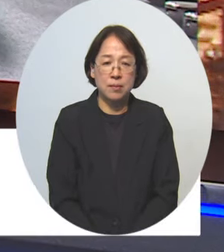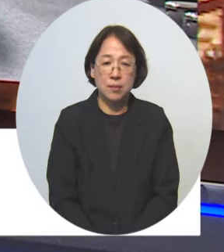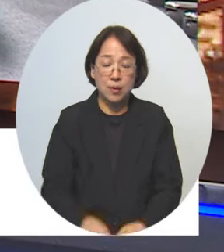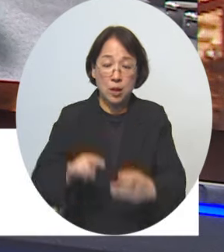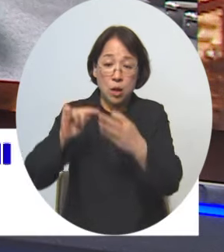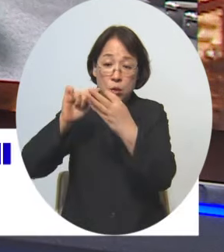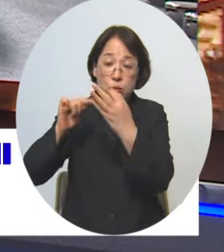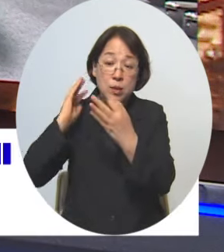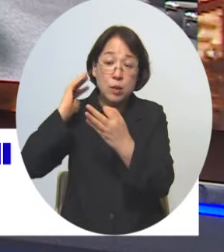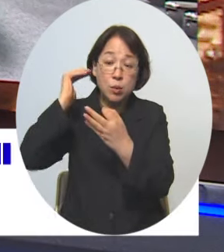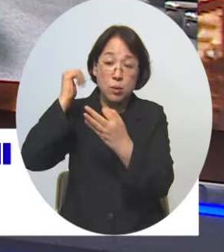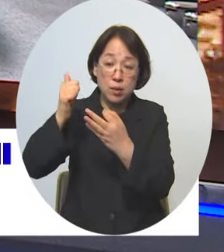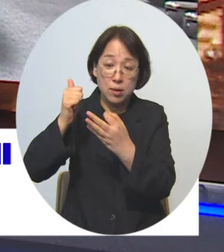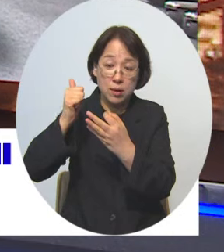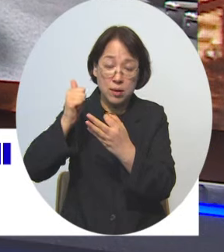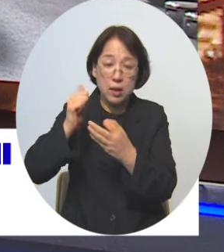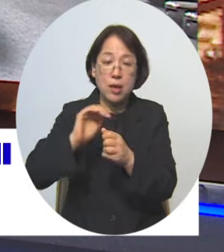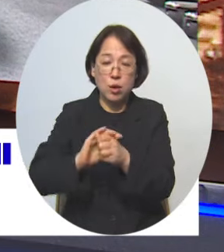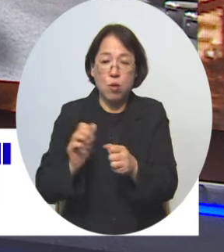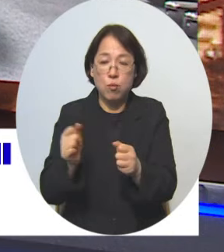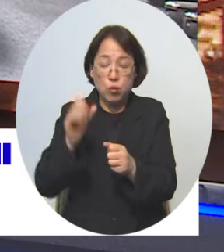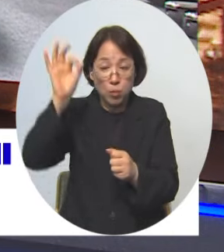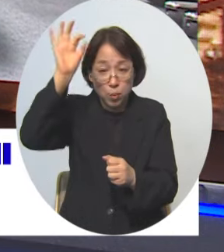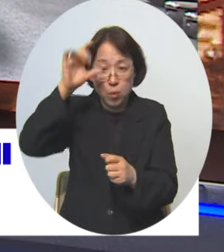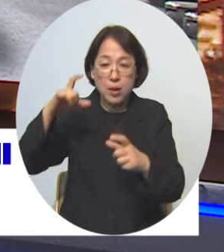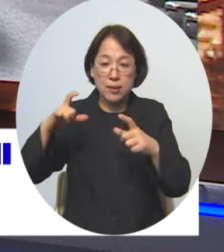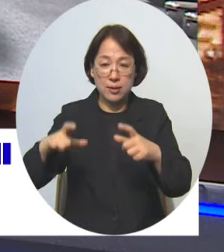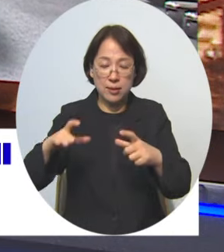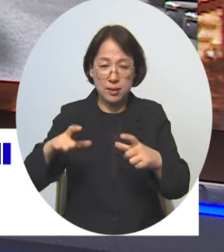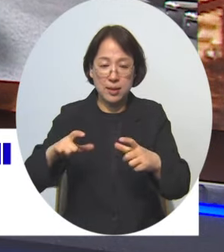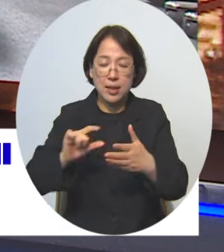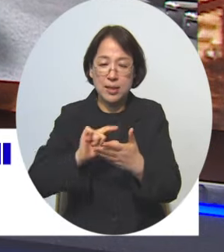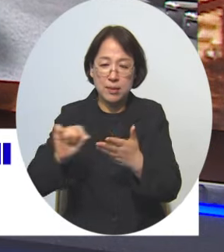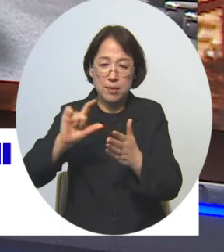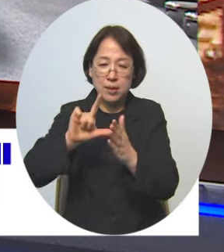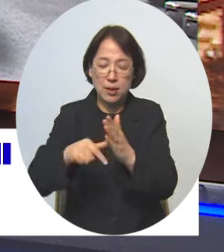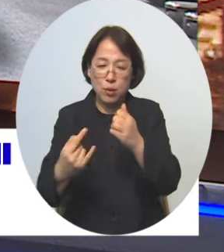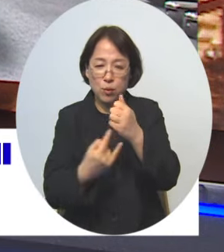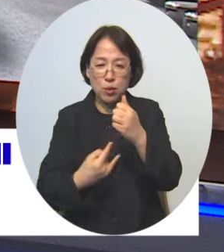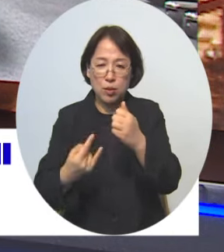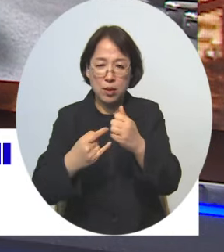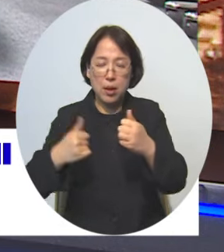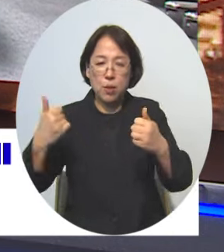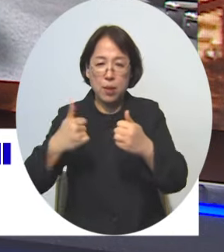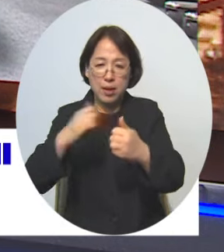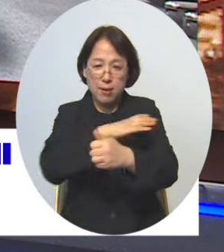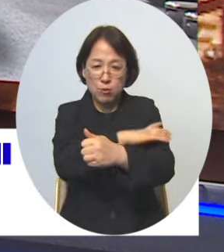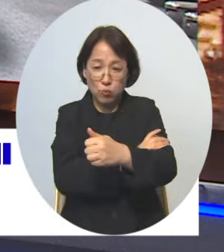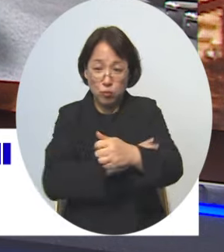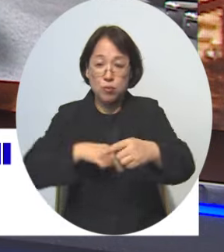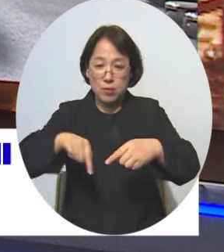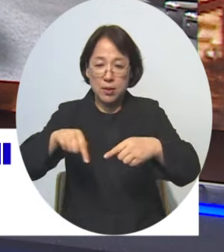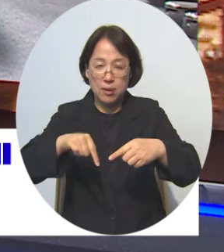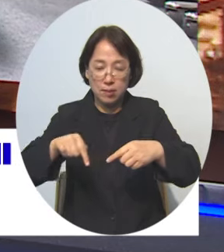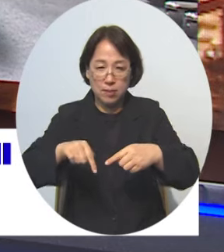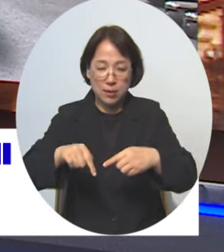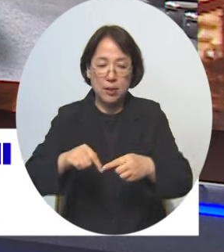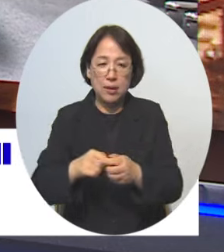윤석열 대통령이 경북 포항에서 지방시대위원회 회의를 주재했습니다. 이날 회의에서는 경북 등